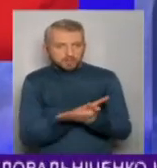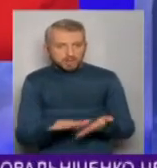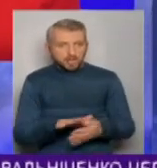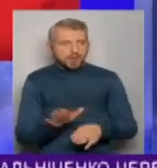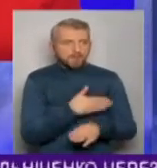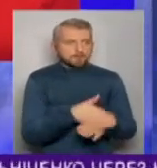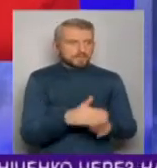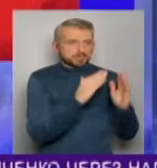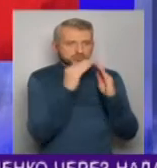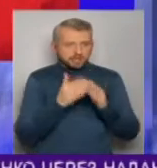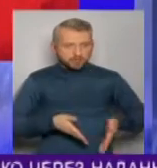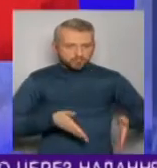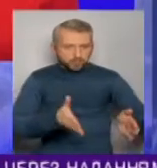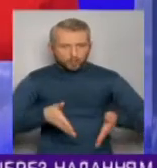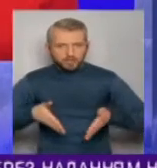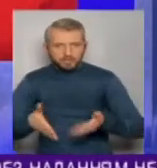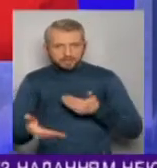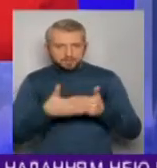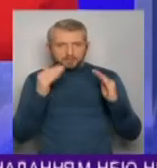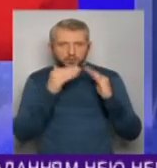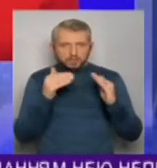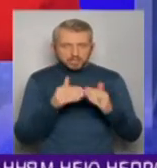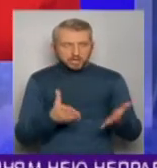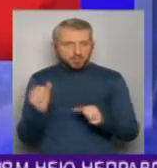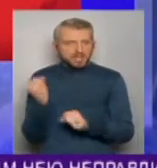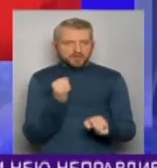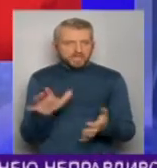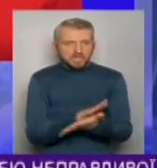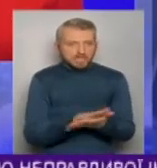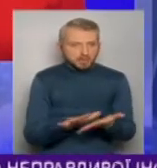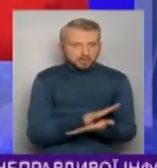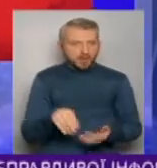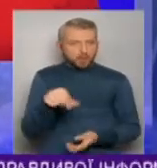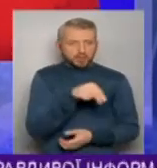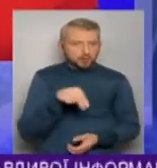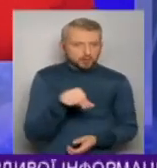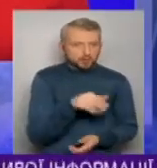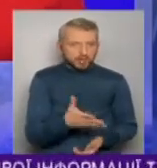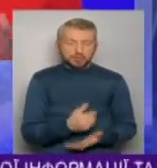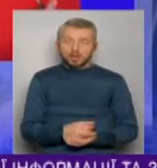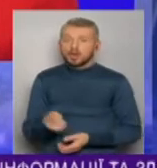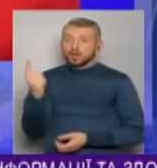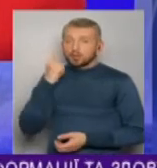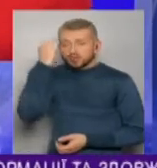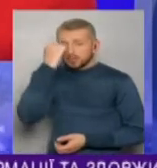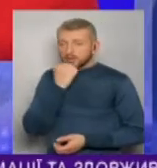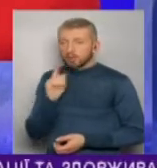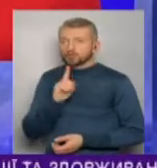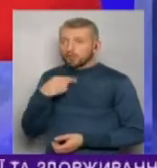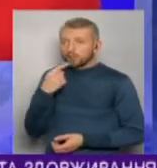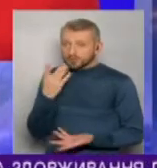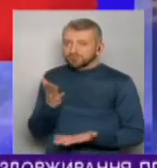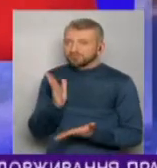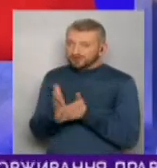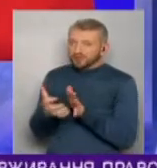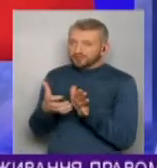квартальні проїзди, між саме під будинками, самодільники не прибирають, не посипають. Почули, почули, дякую вам. Ну, це те, що ми говорили, не без